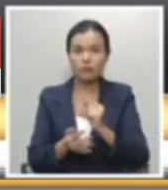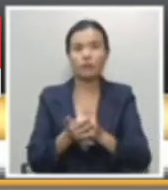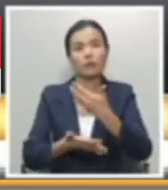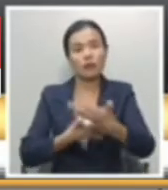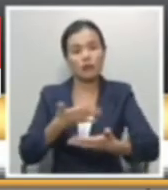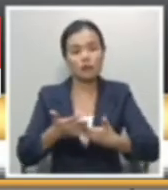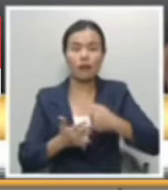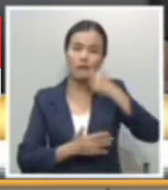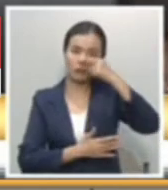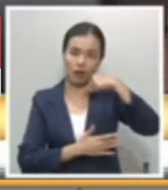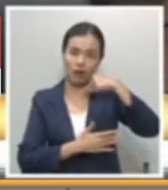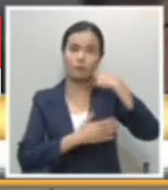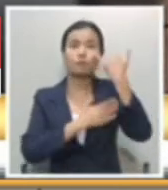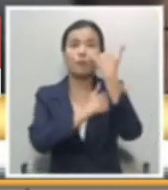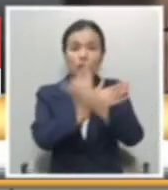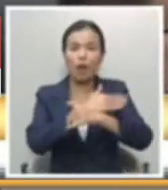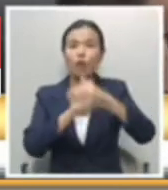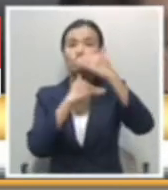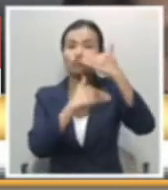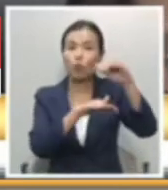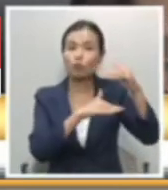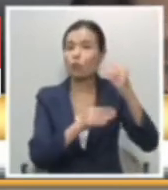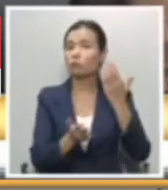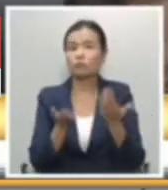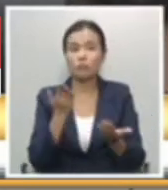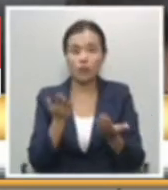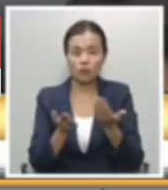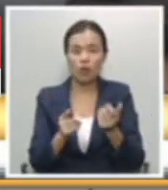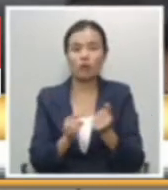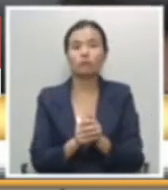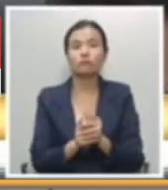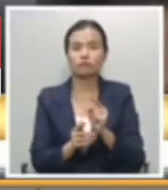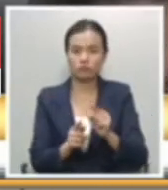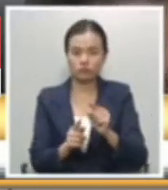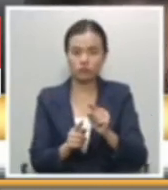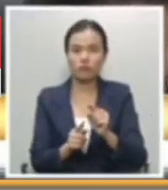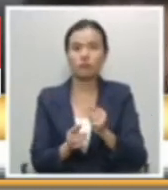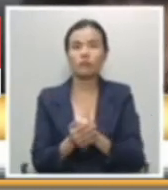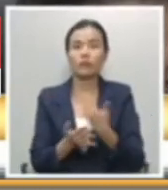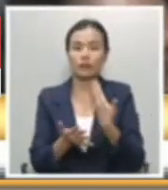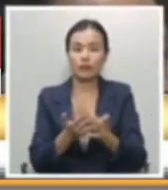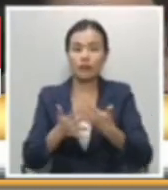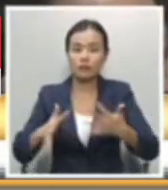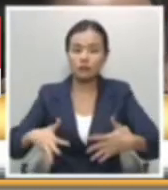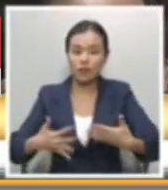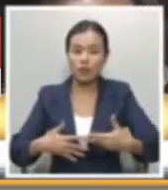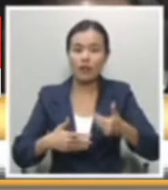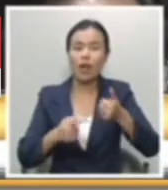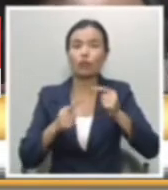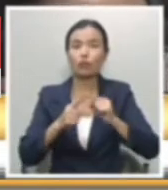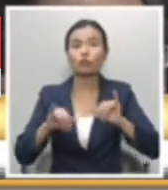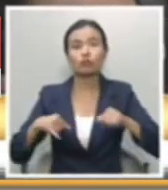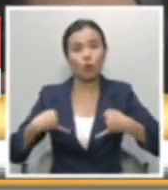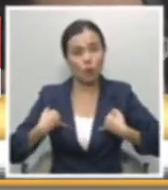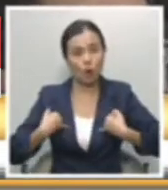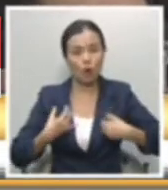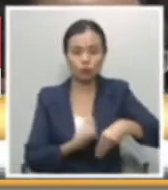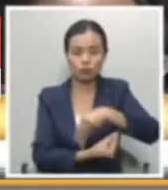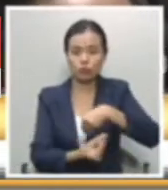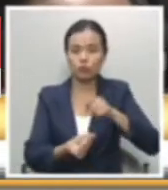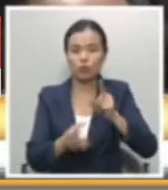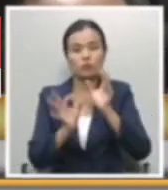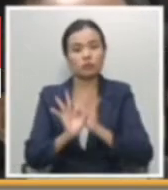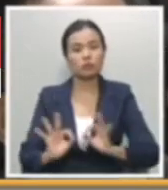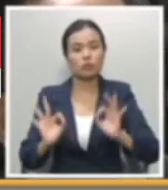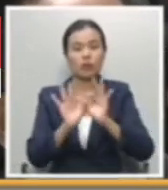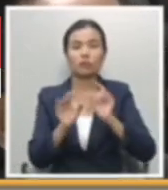ในประเทศหรือต่างประเทศนะฮะก็จะย่อมจะสร้างรายได้ให้แก่ผู้ประกอบการและธุรกิจสำคัญเป็